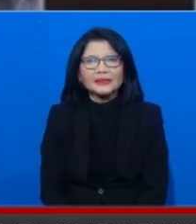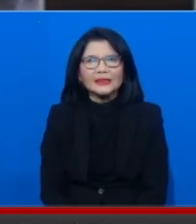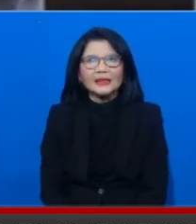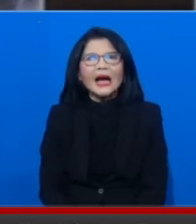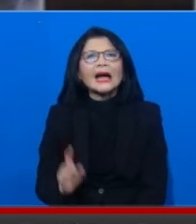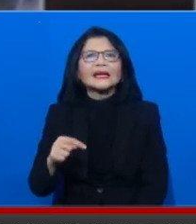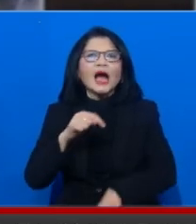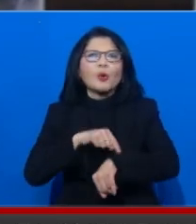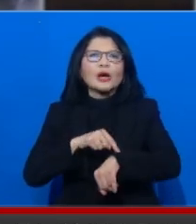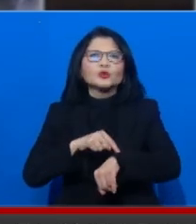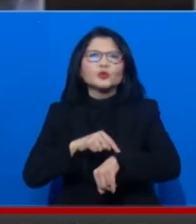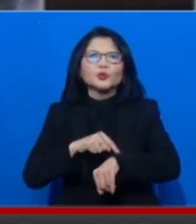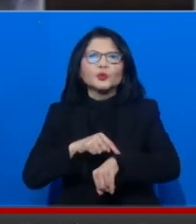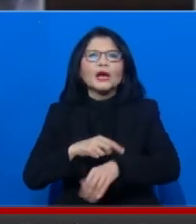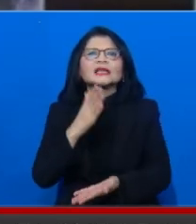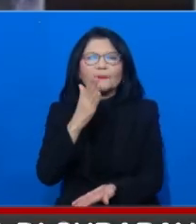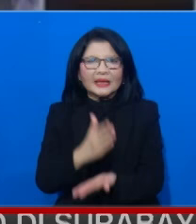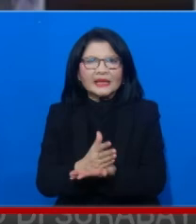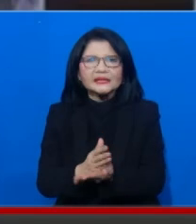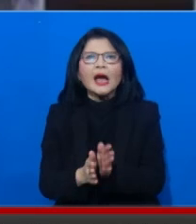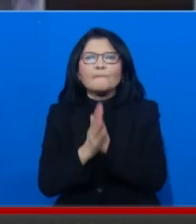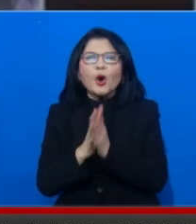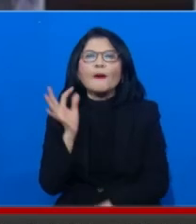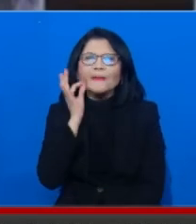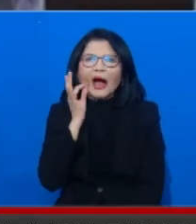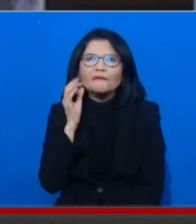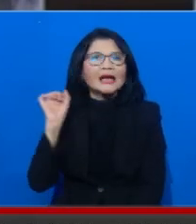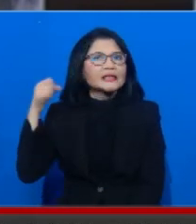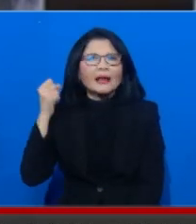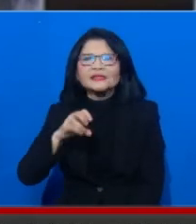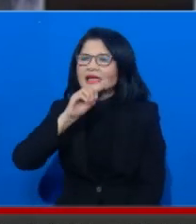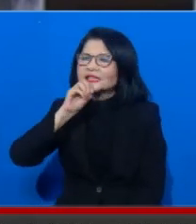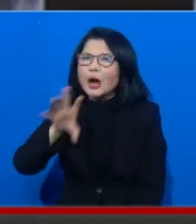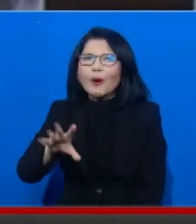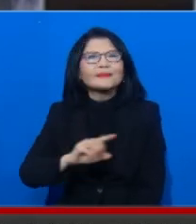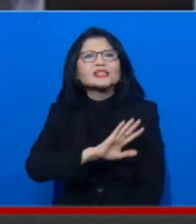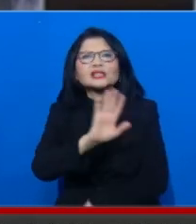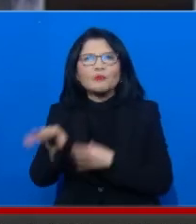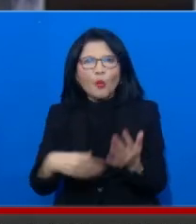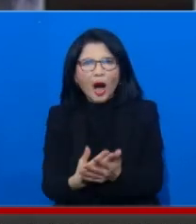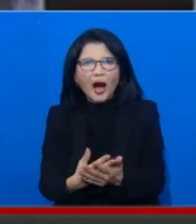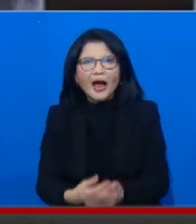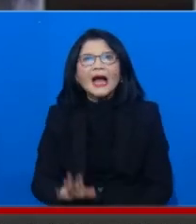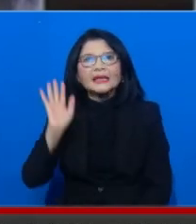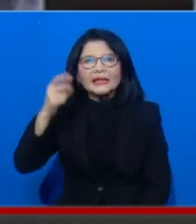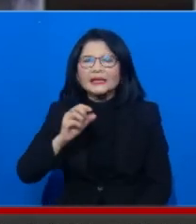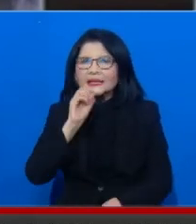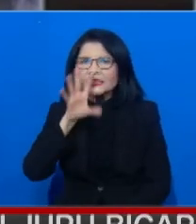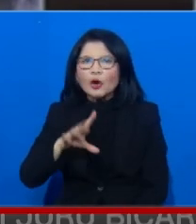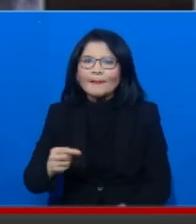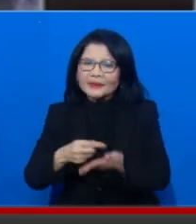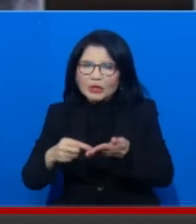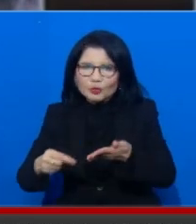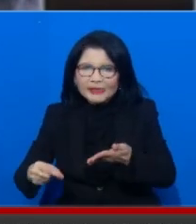Sempitan waktu, saya mohon maaf sekali lagi kalau untuk tidak bisa menjawab satu persatu jawabannya, tapi tentunya baik secara tertulis ataupun di RDP